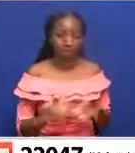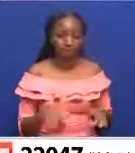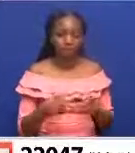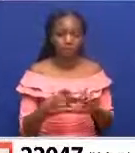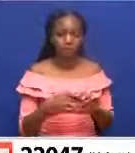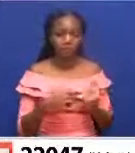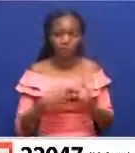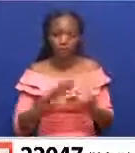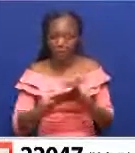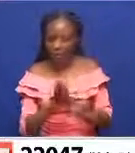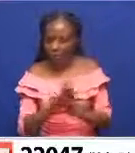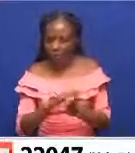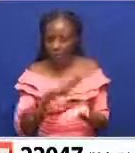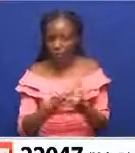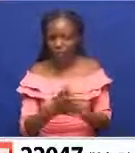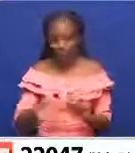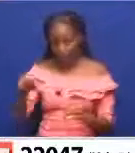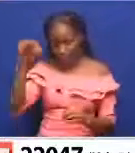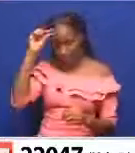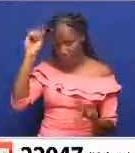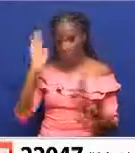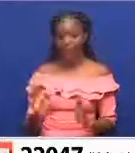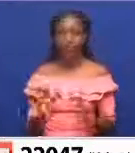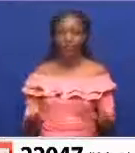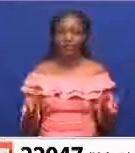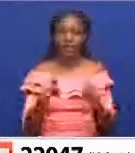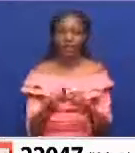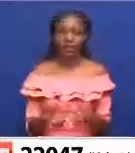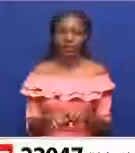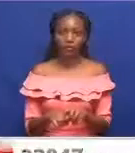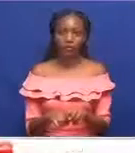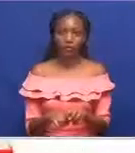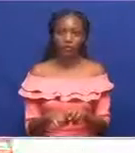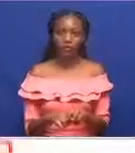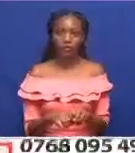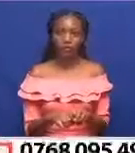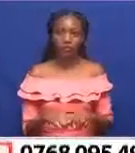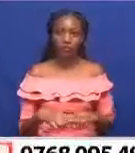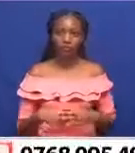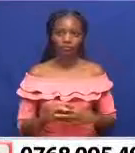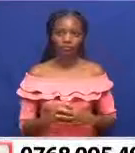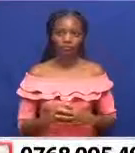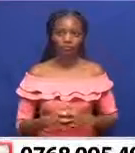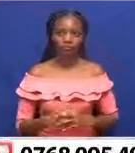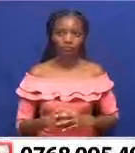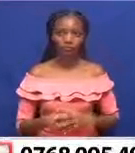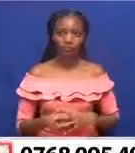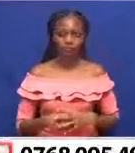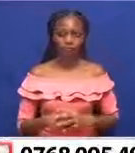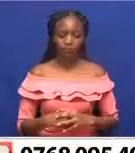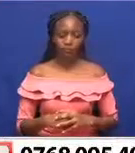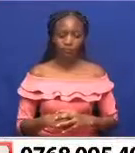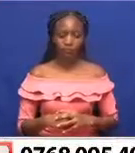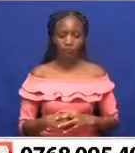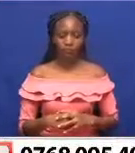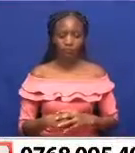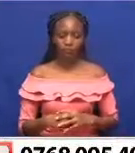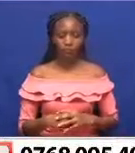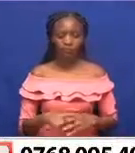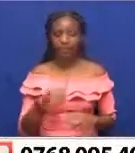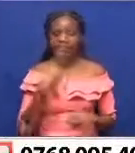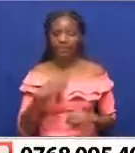governors, and as such the deliberate efforts to portray governors as corrupt.